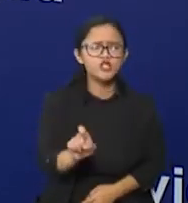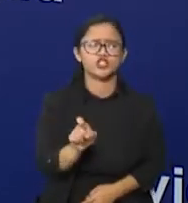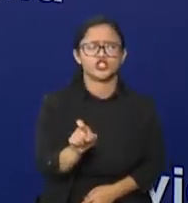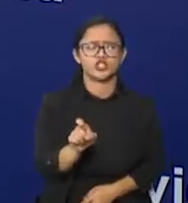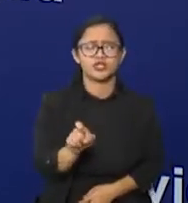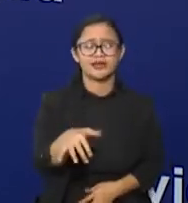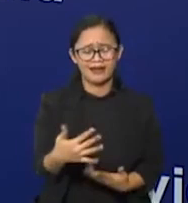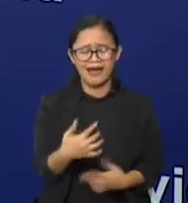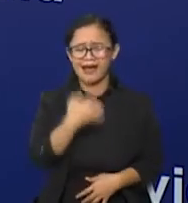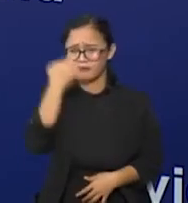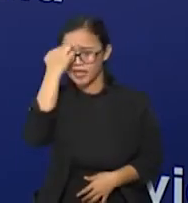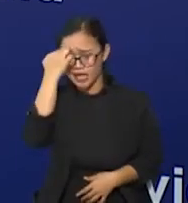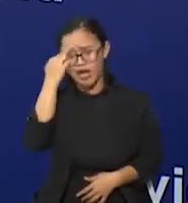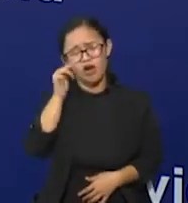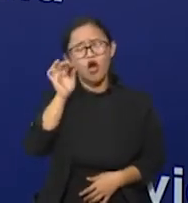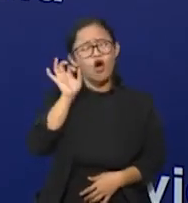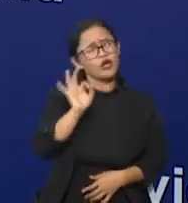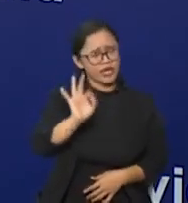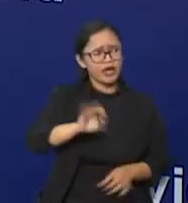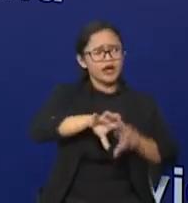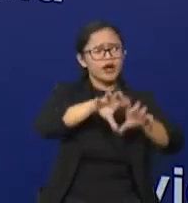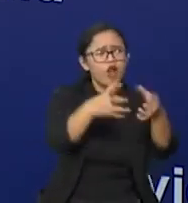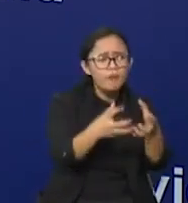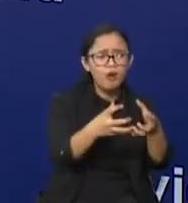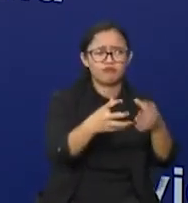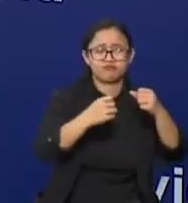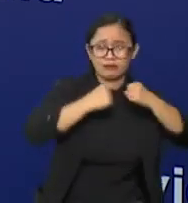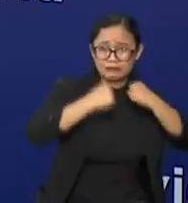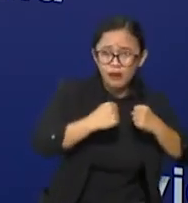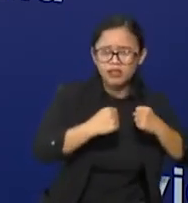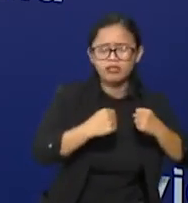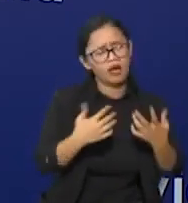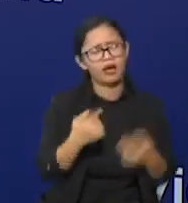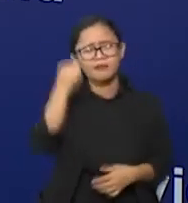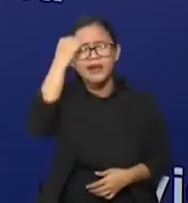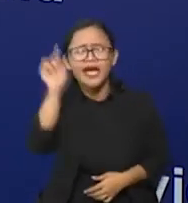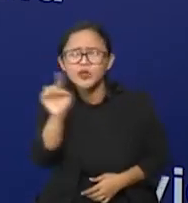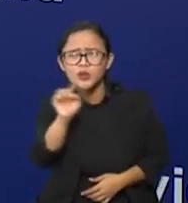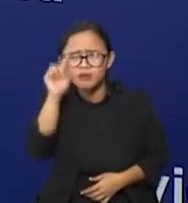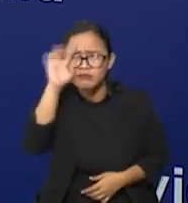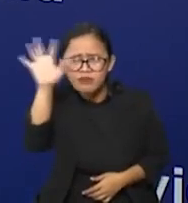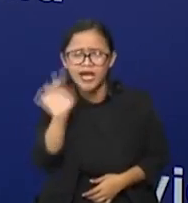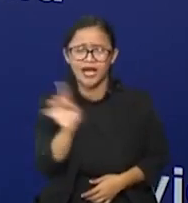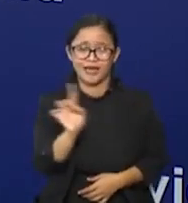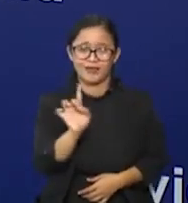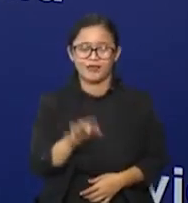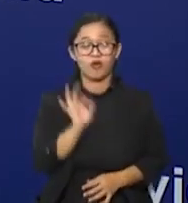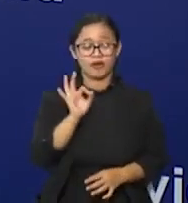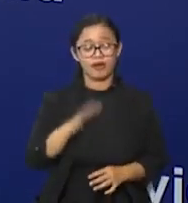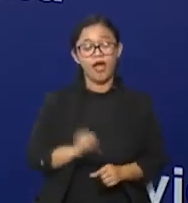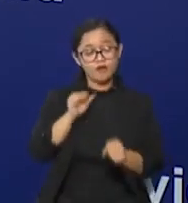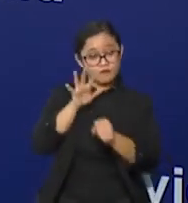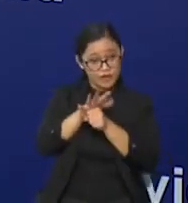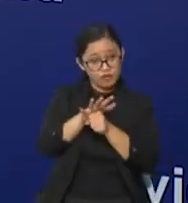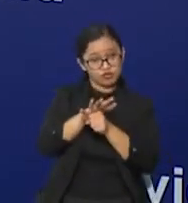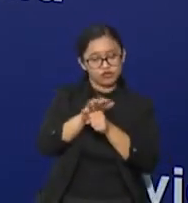kalau kita berpikir tentang Wah ini akan ada Hardi minute kita bayangkan saja kalau kita tahu bahwa virus ini menular nya